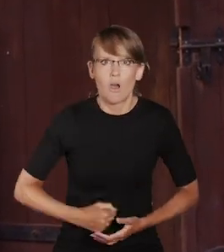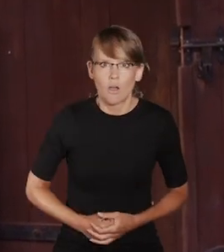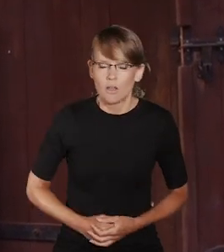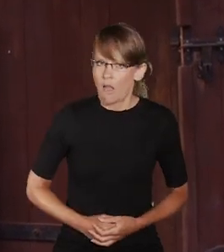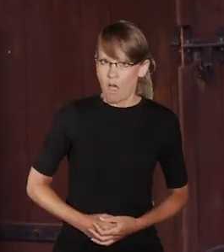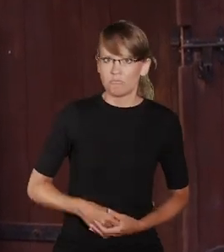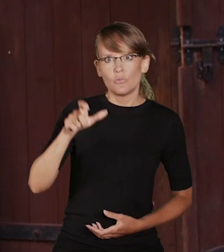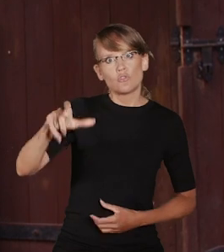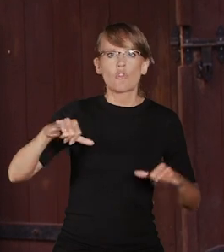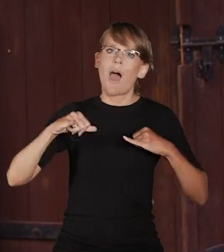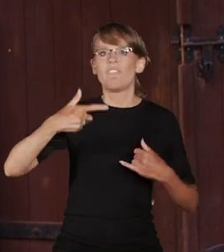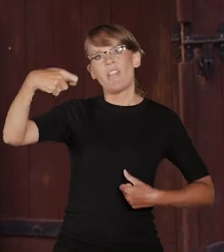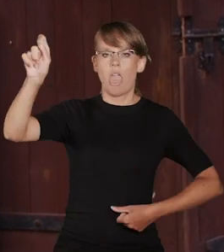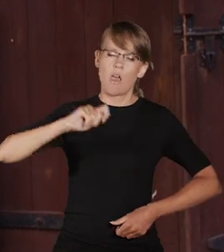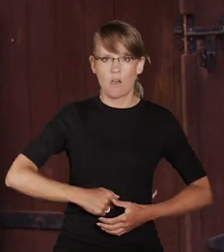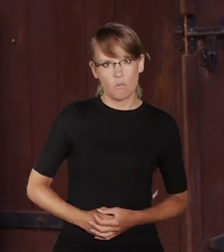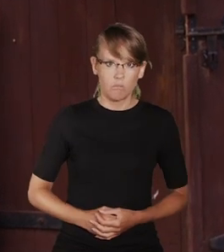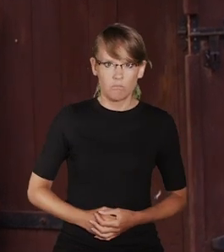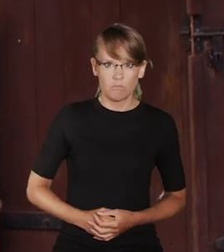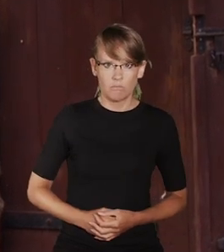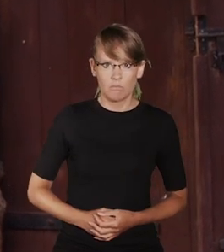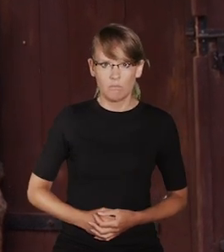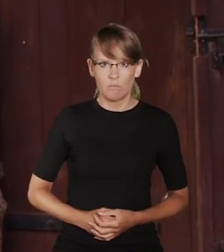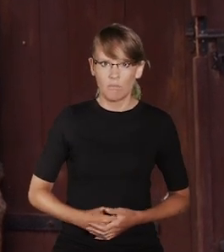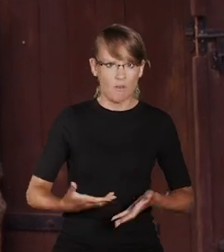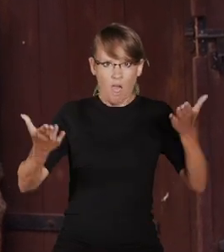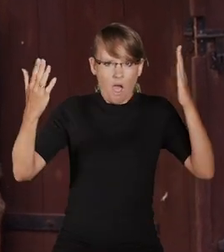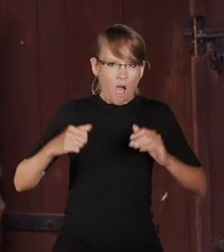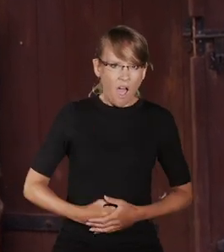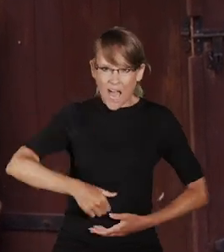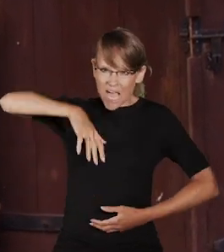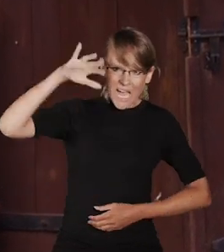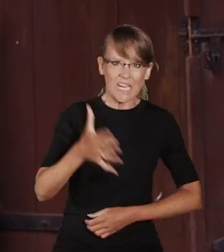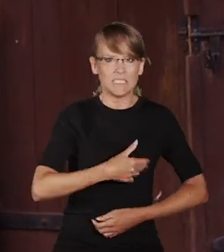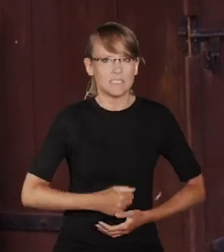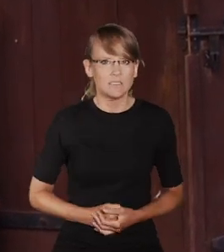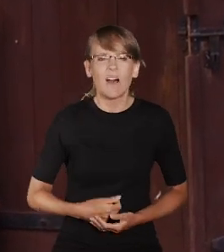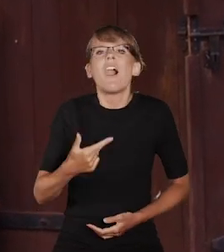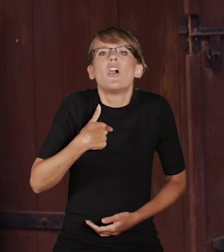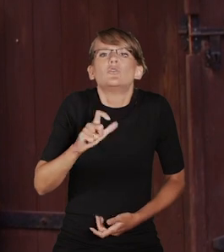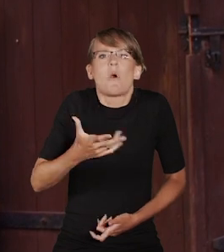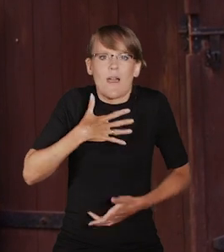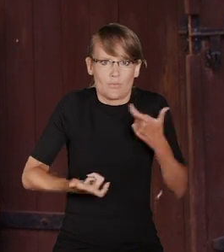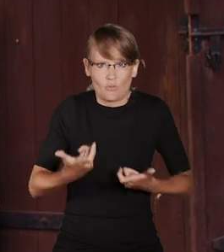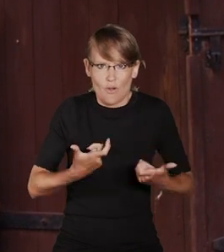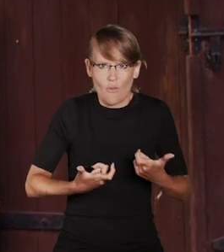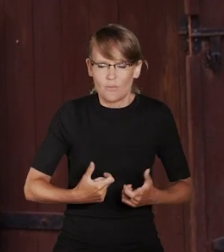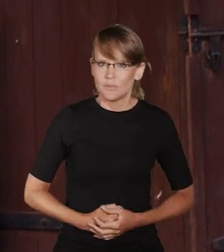7 miesięcy temu mąż umarł. A mnie co do tego? Ja się pytam panią, kto ma płacić jutro procenty? Kto?